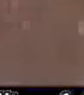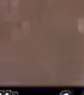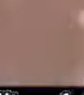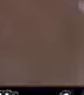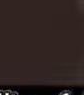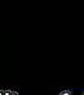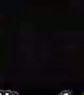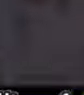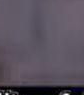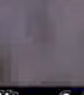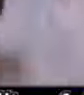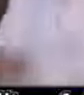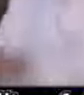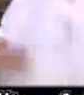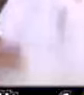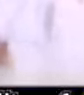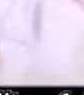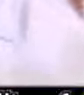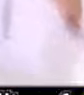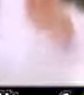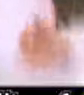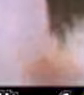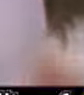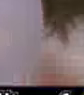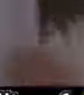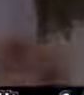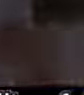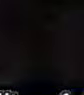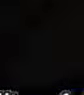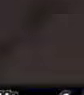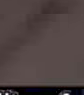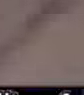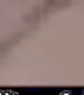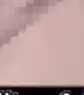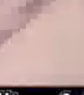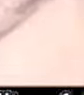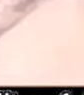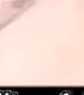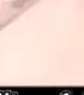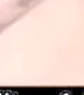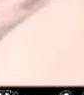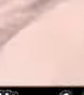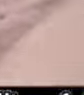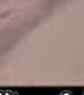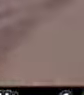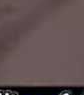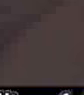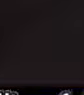Thank you.